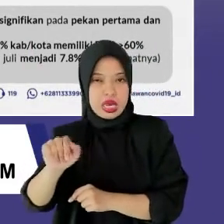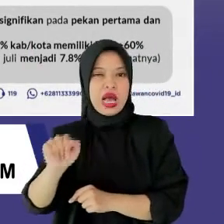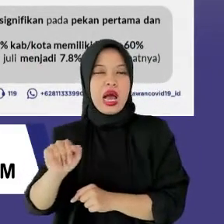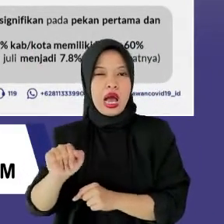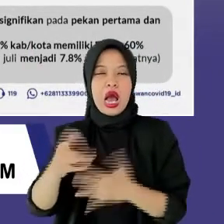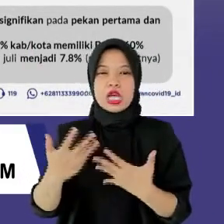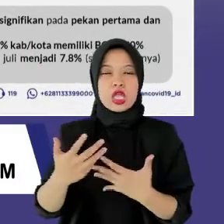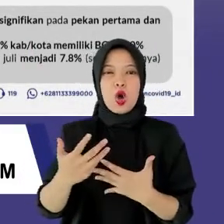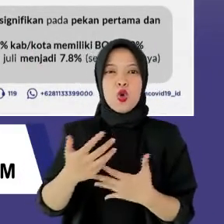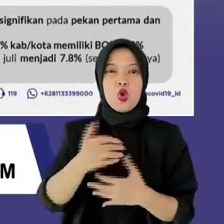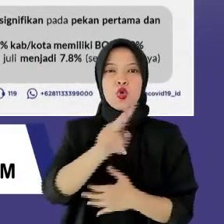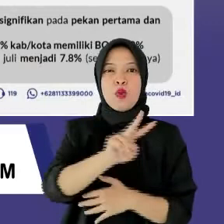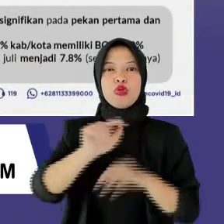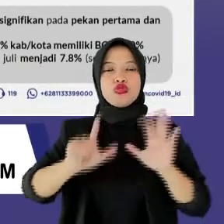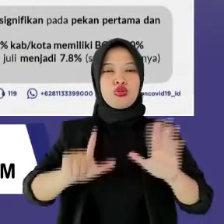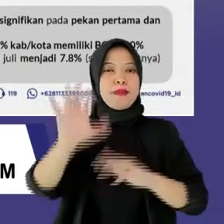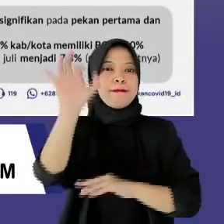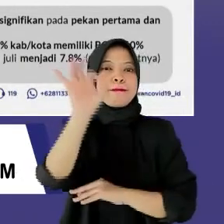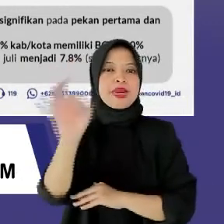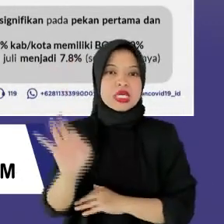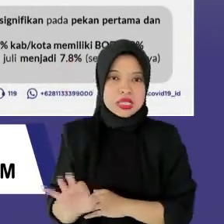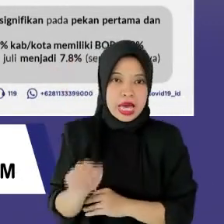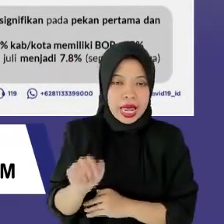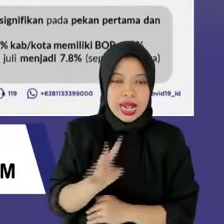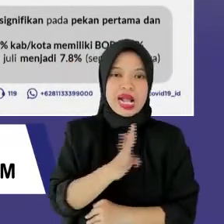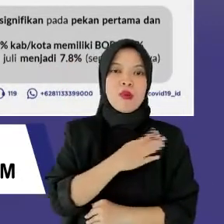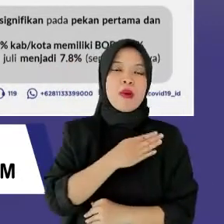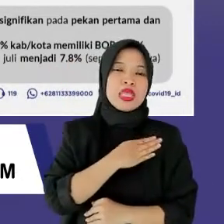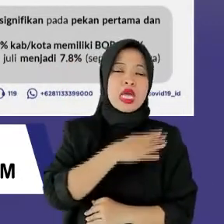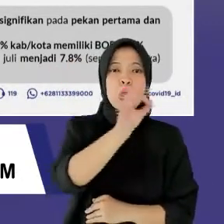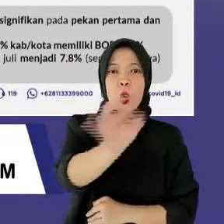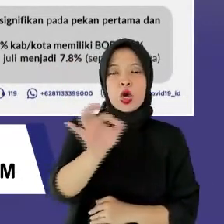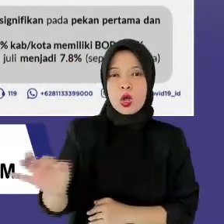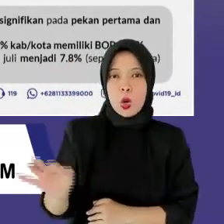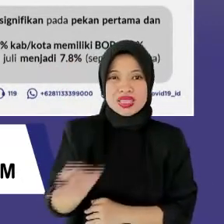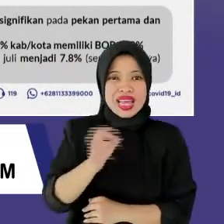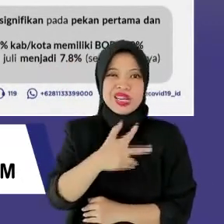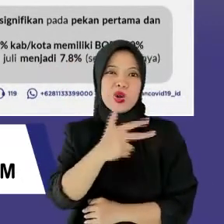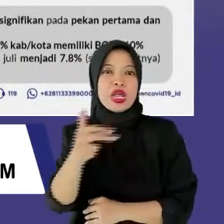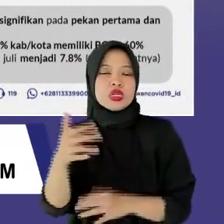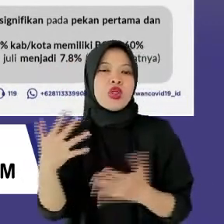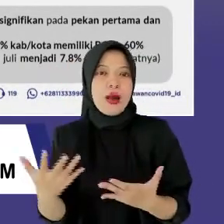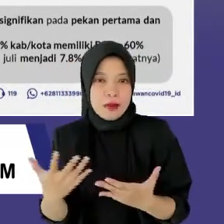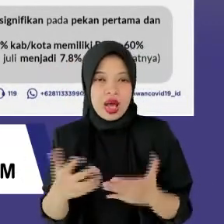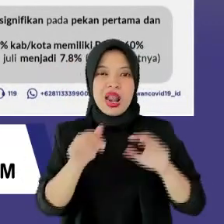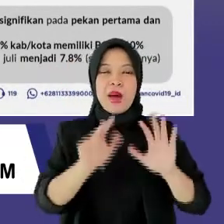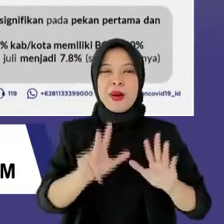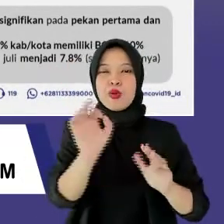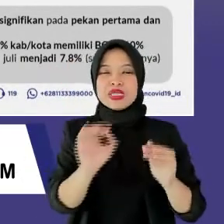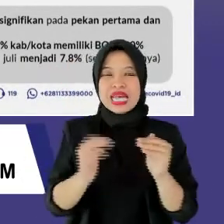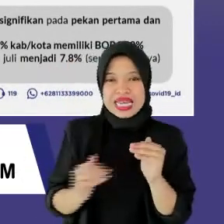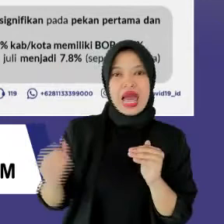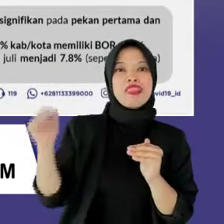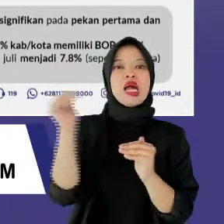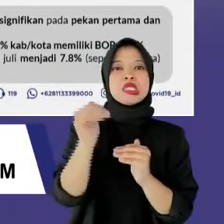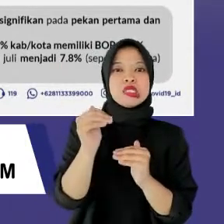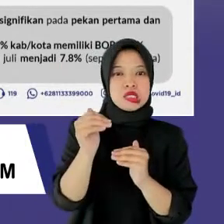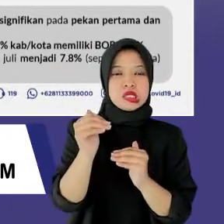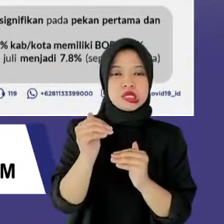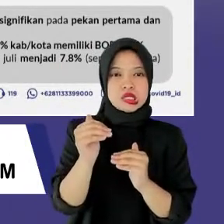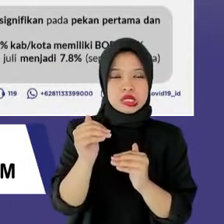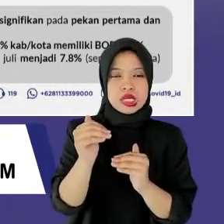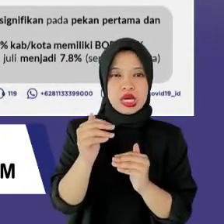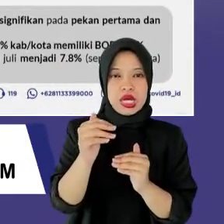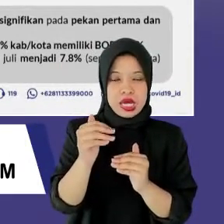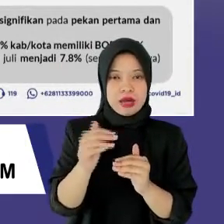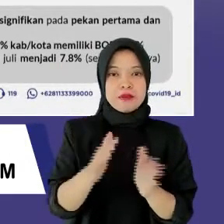139, atau sekitar 27% dari kabupaten kota yang ada di Indonesia ini di atas 80% BOR-nya. Nah,